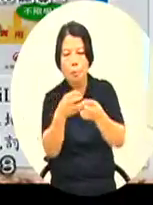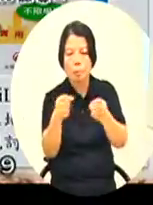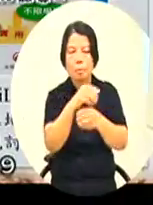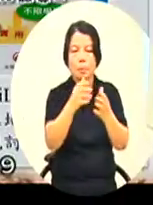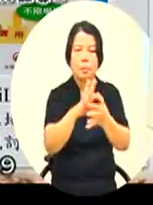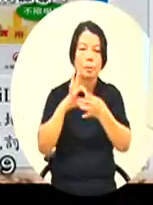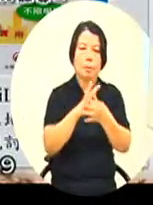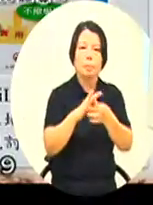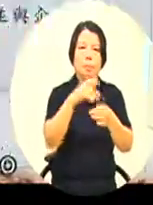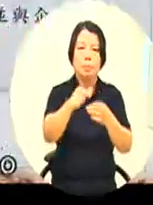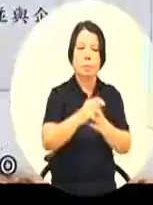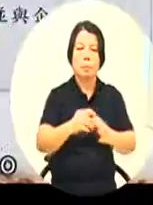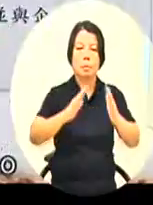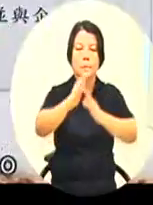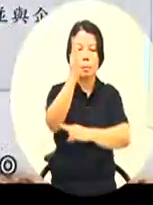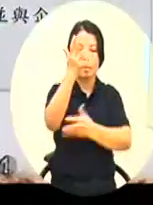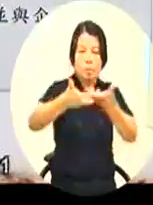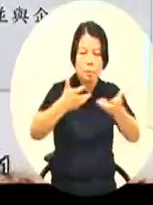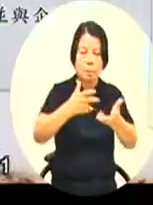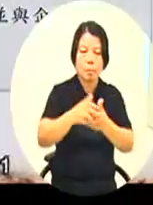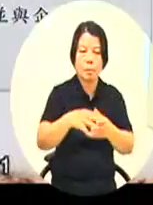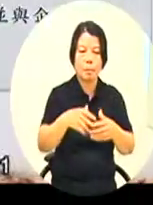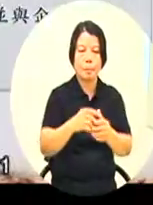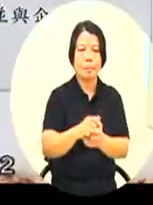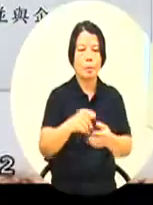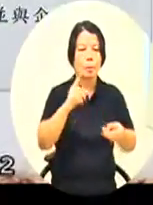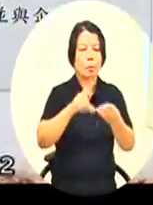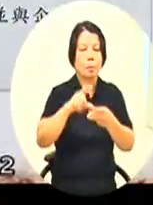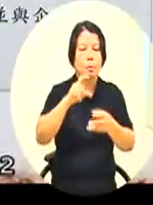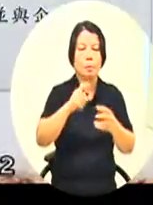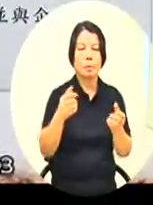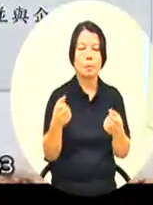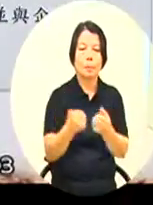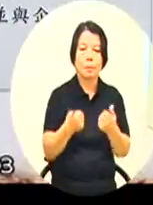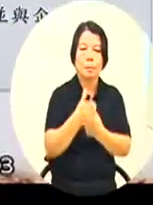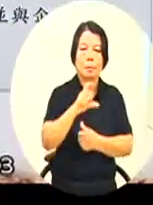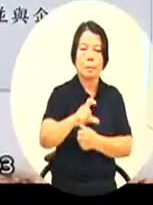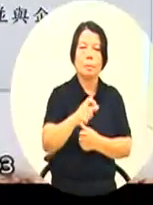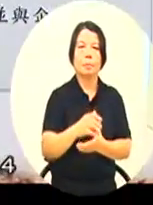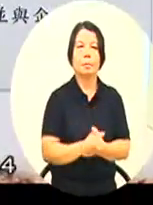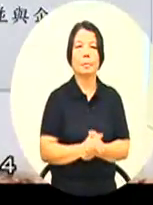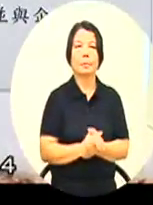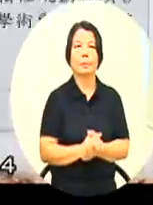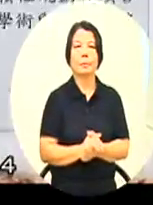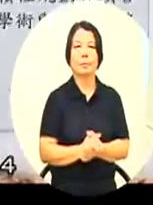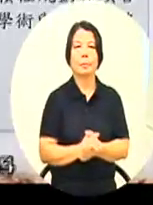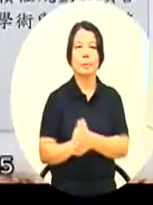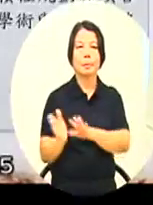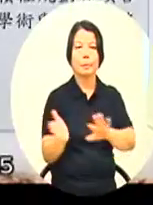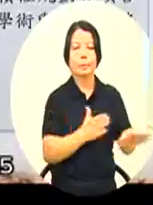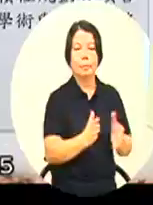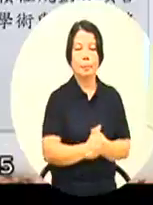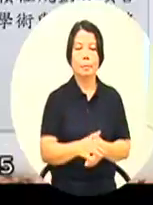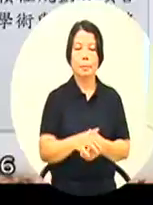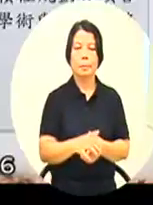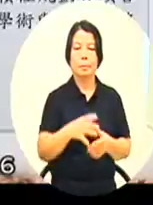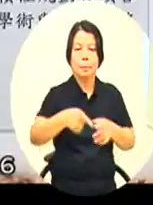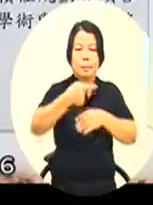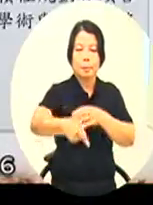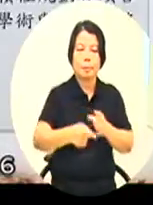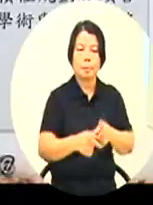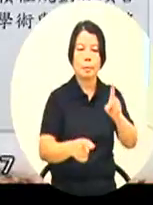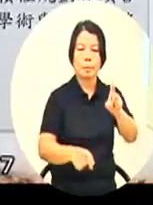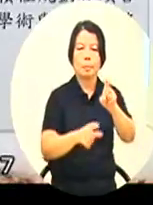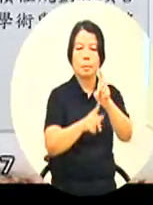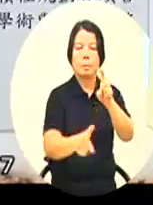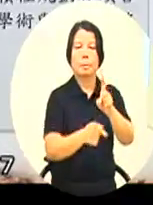关市政议题的。然后呢，校友这部分我刚才有提了，下一页。 那接下来其实十一月我们还